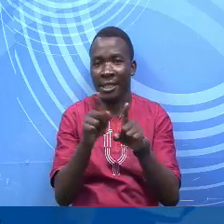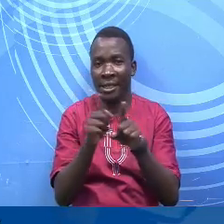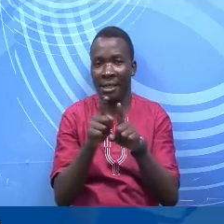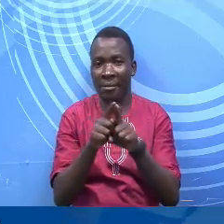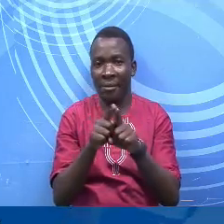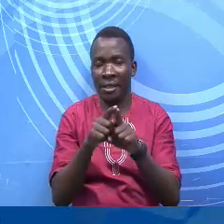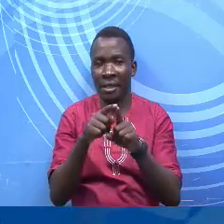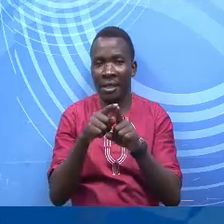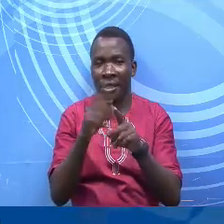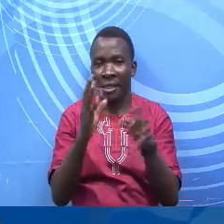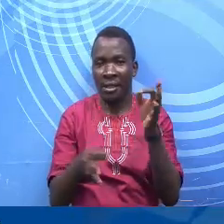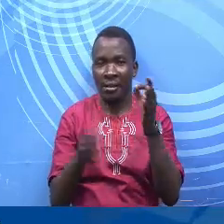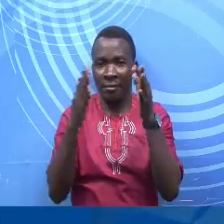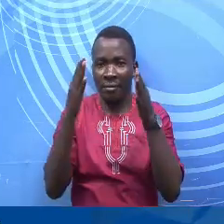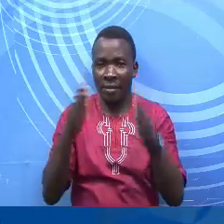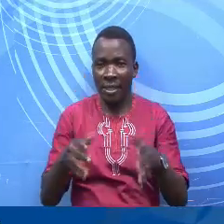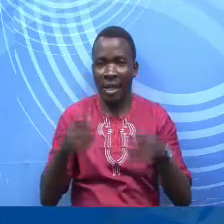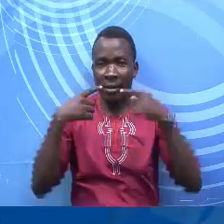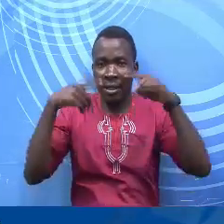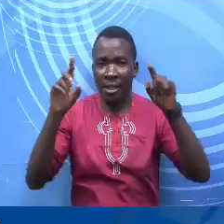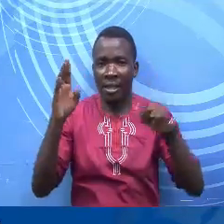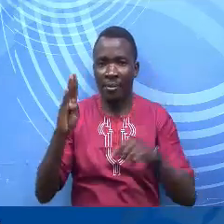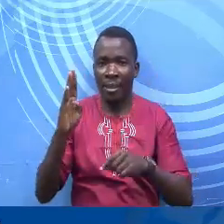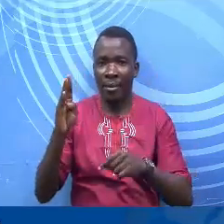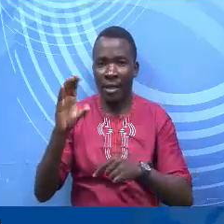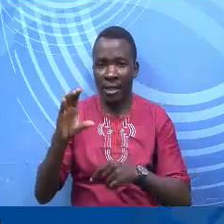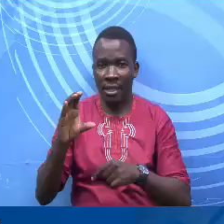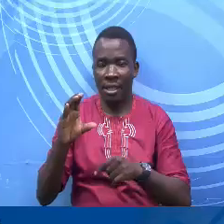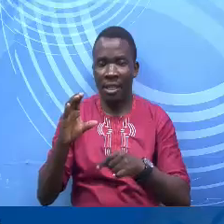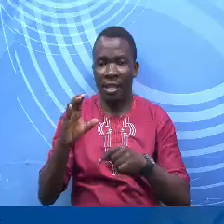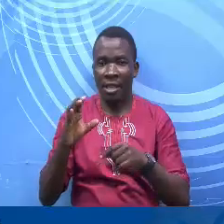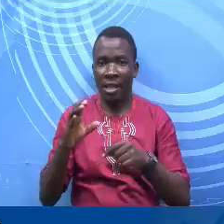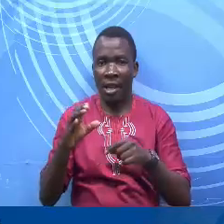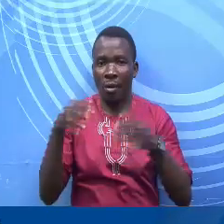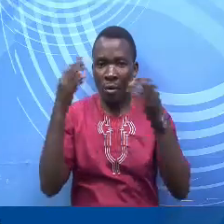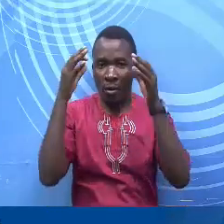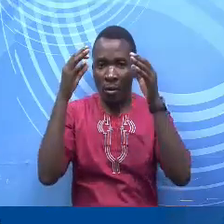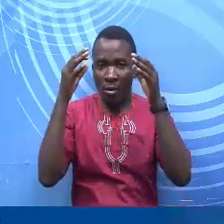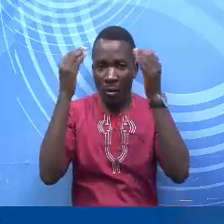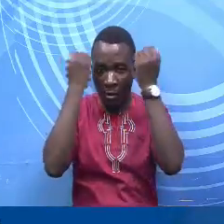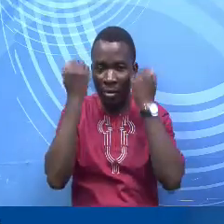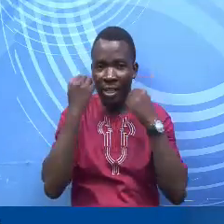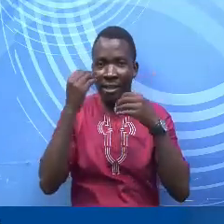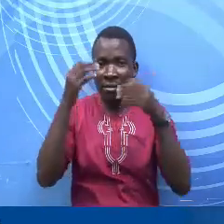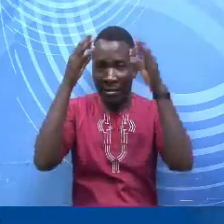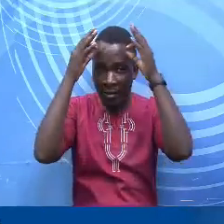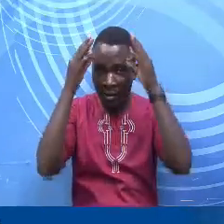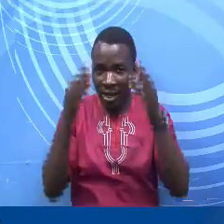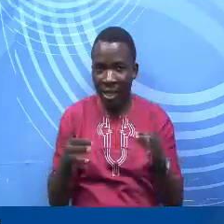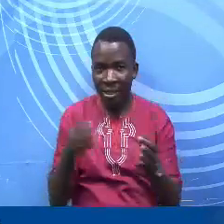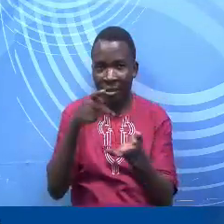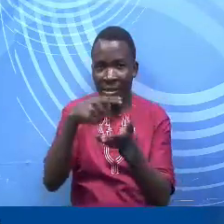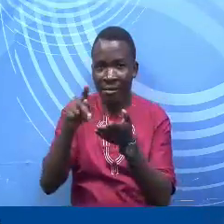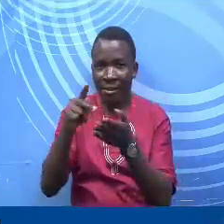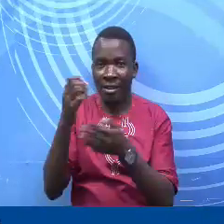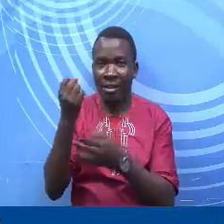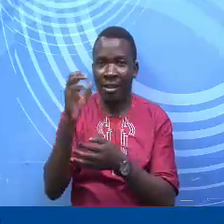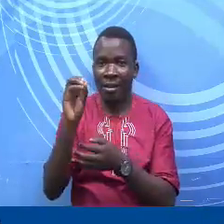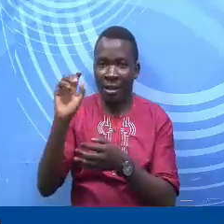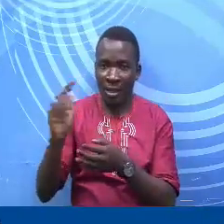urubanza yabitangarije BBC kugira ngo urukiko rwanzure ko Chen yishyura Wang ibihumbi